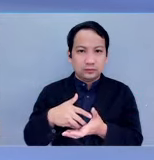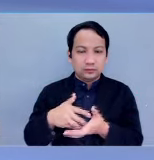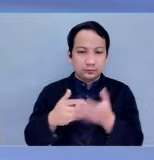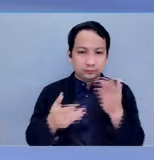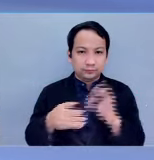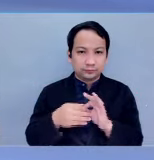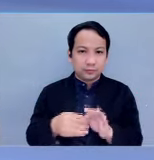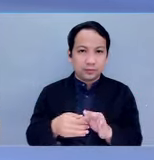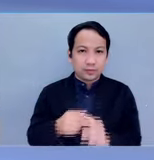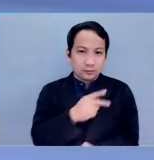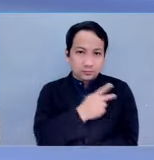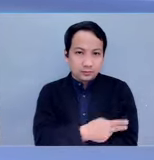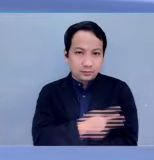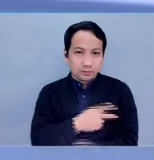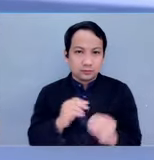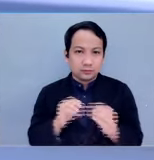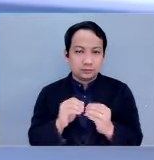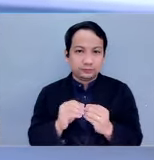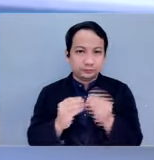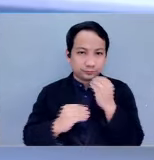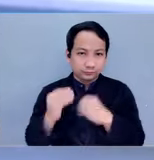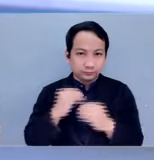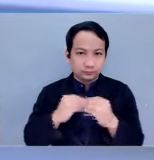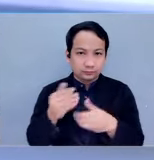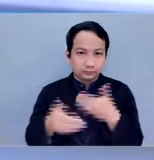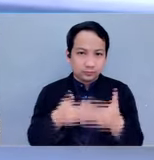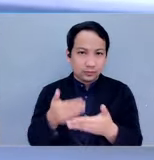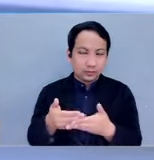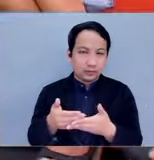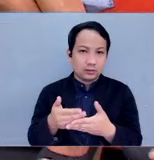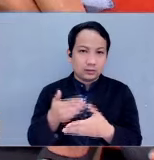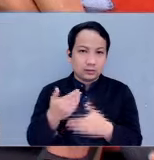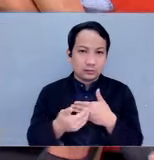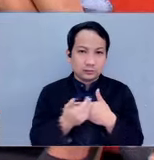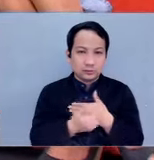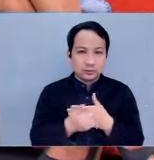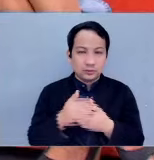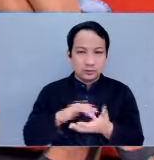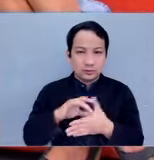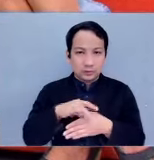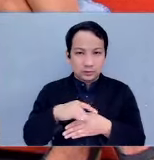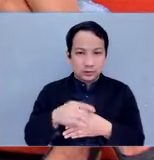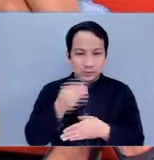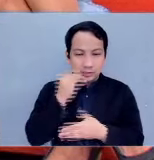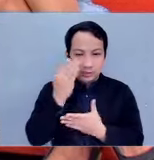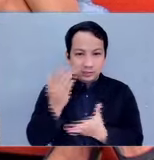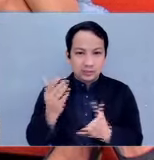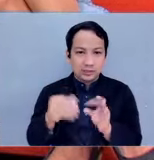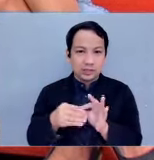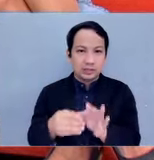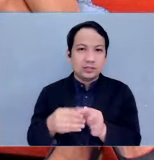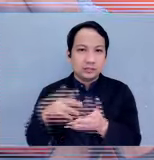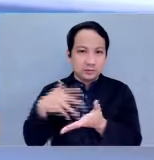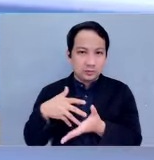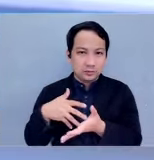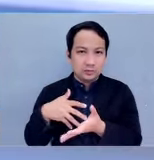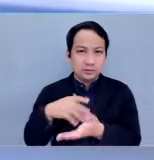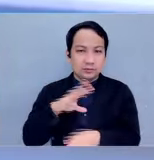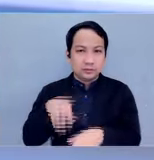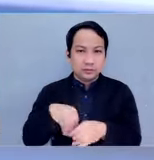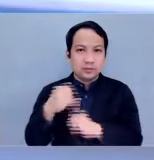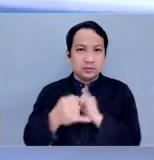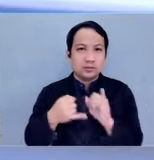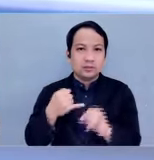ay more of kumakain ng mga processed red meats, no? May mga pag-aaral na sinasabi ngayon. But there's a landmark study under the International Journal